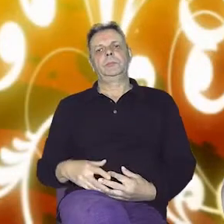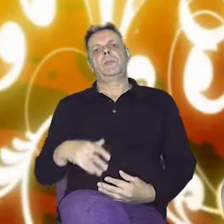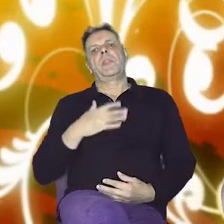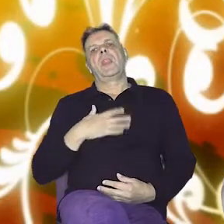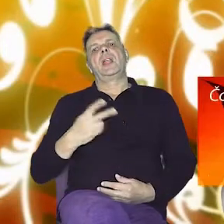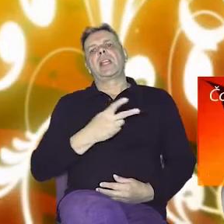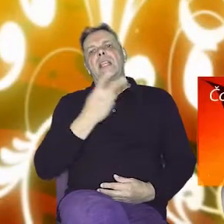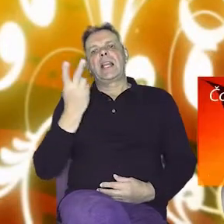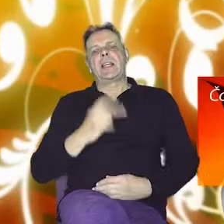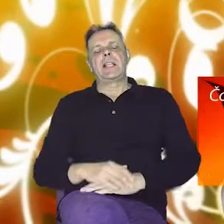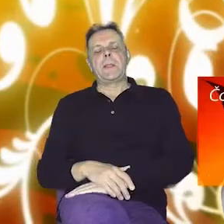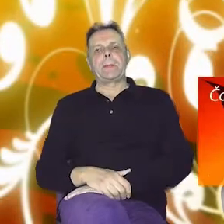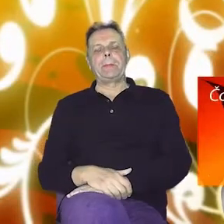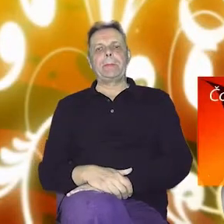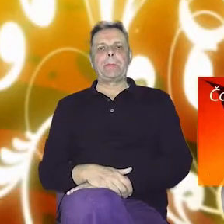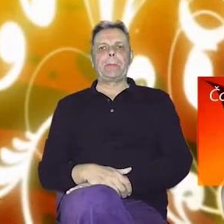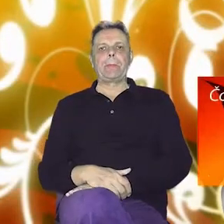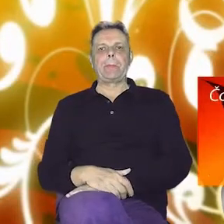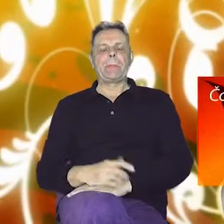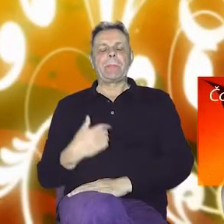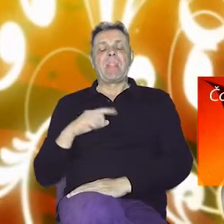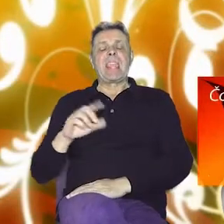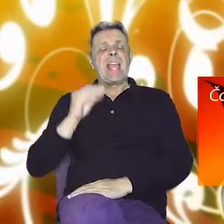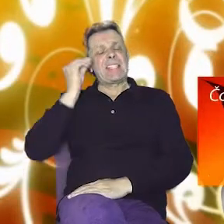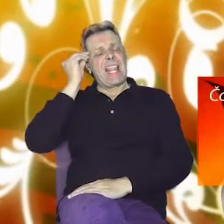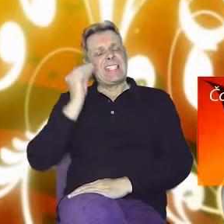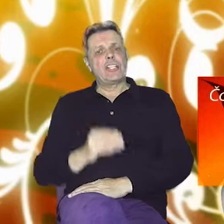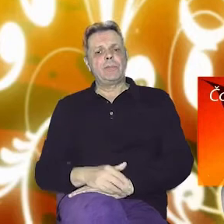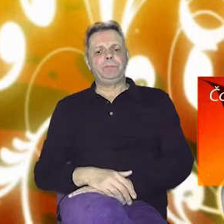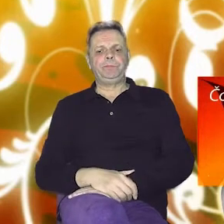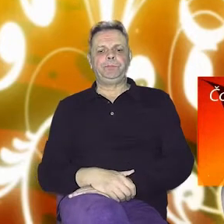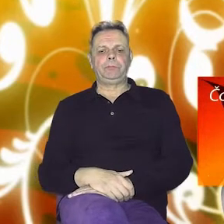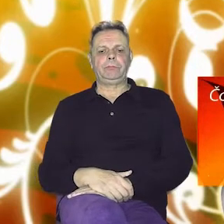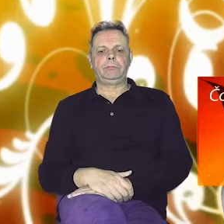Poštovane gledateljice i poštovani gledatelji, ne sjećam se baš